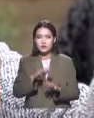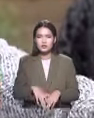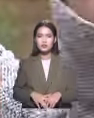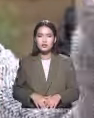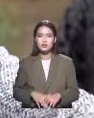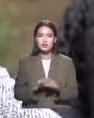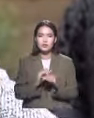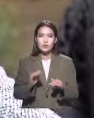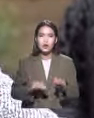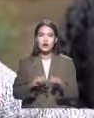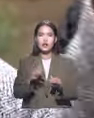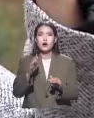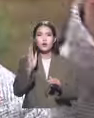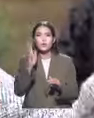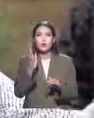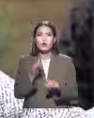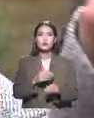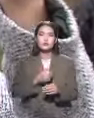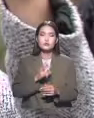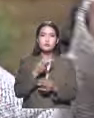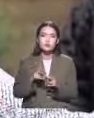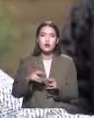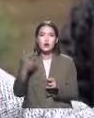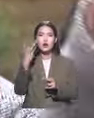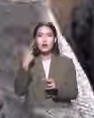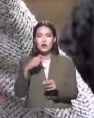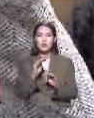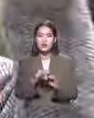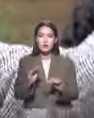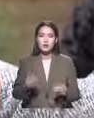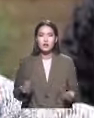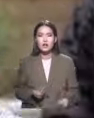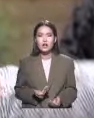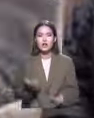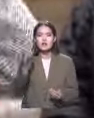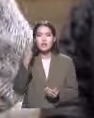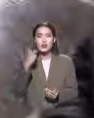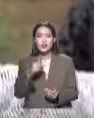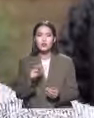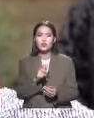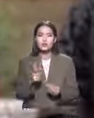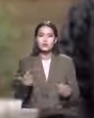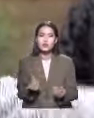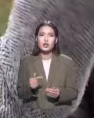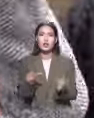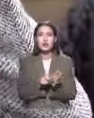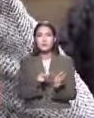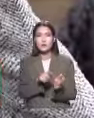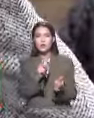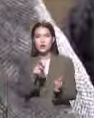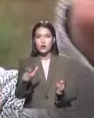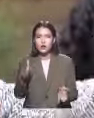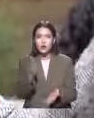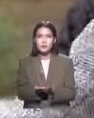бала біздің болашағымыз дейміз. Бірақтан қаншама бала болып, қаншама мүгедектер бар, қаншама пенсионерлер бар,